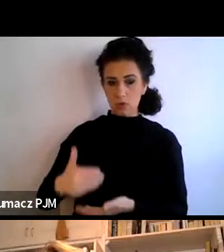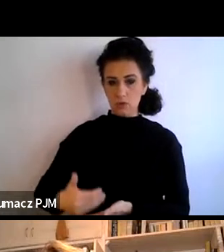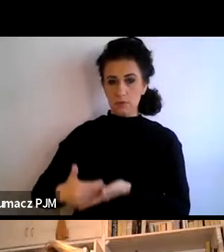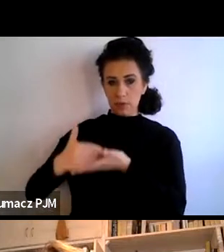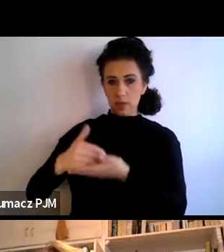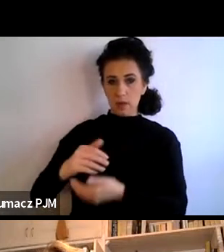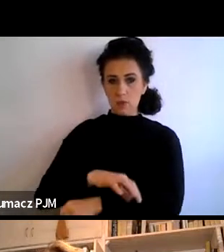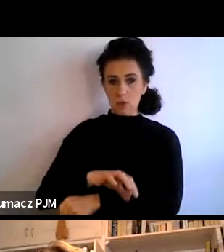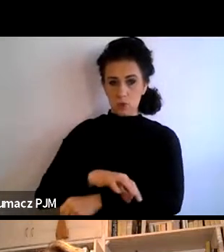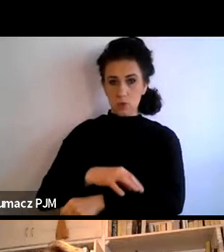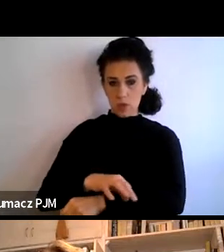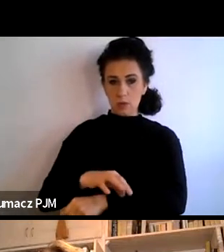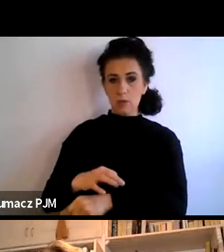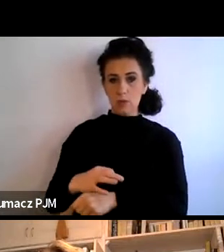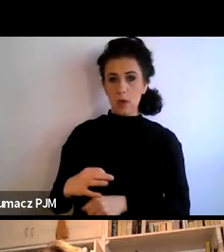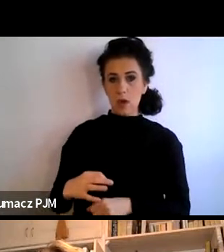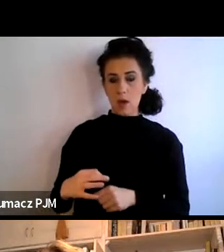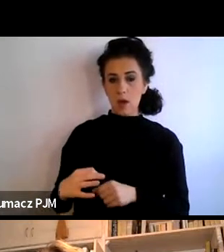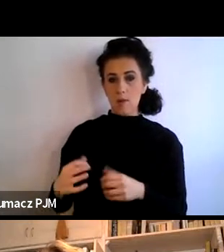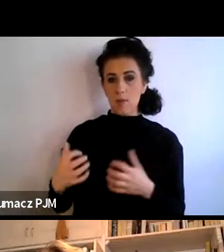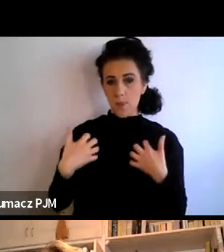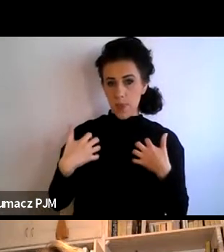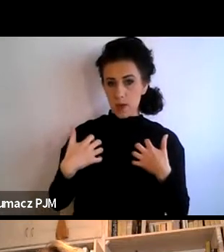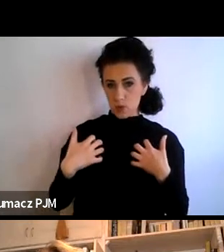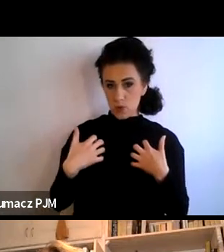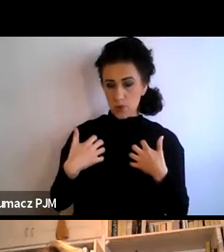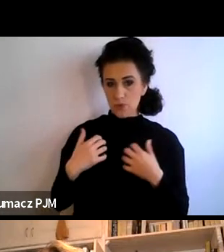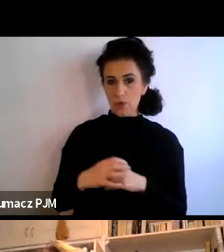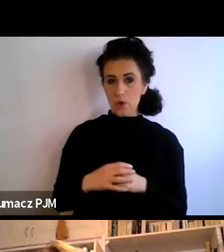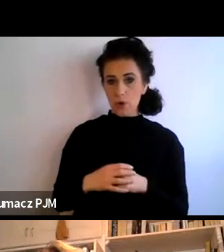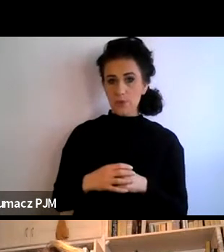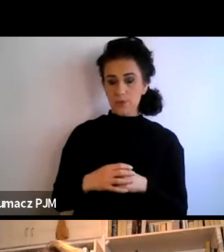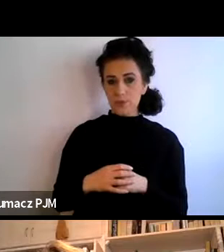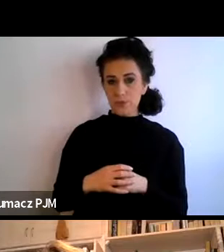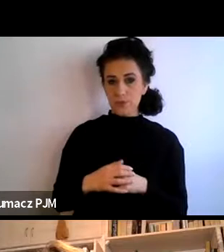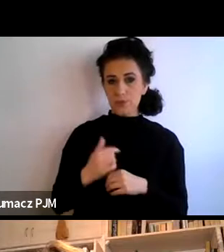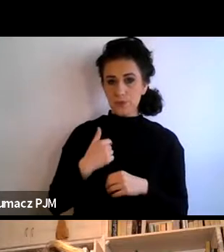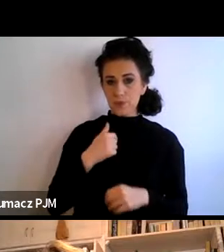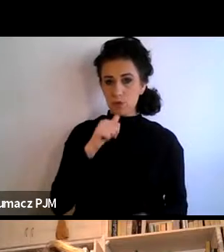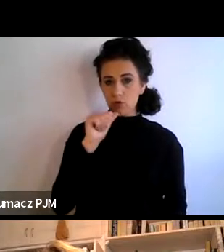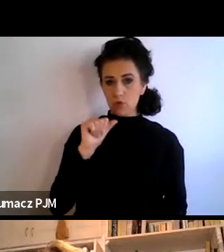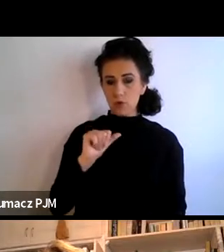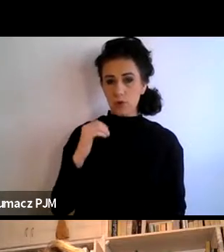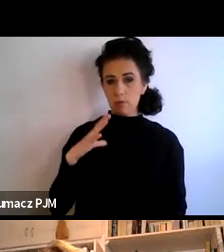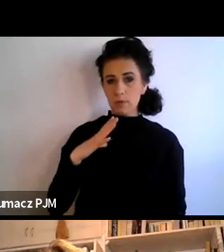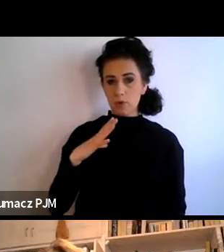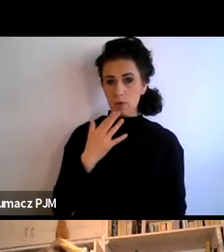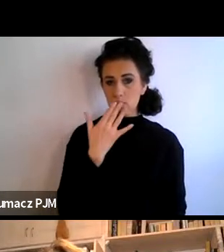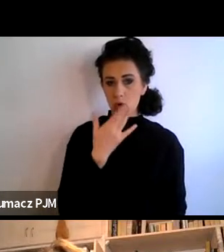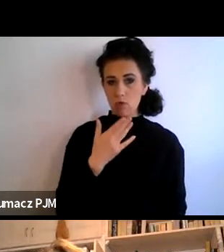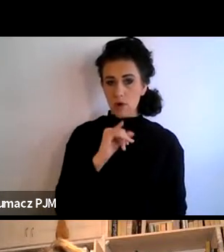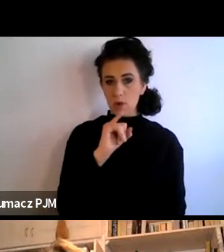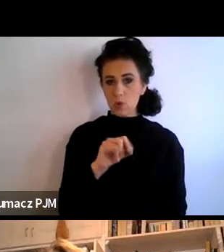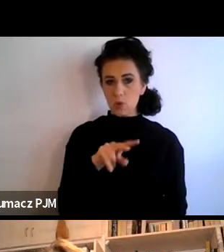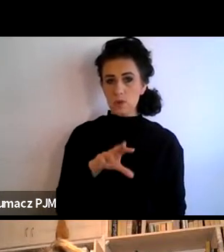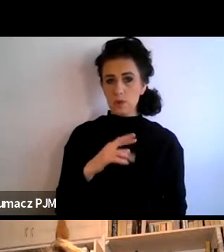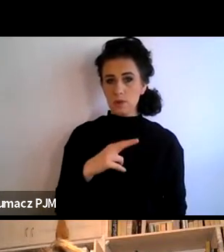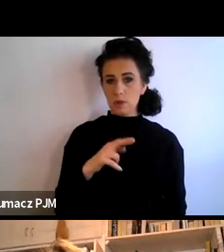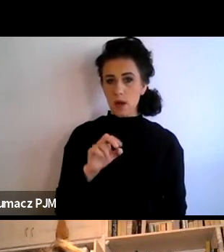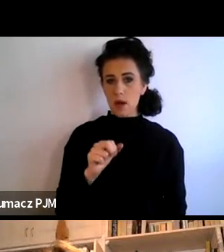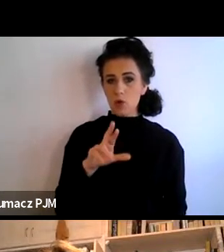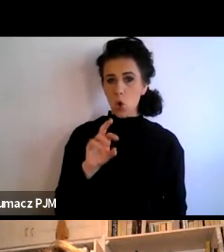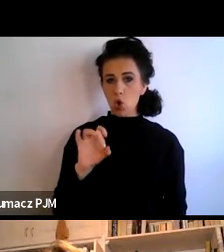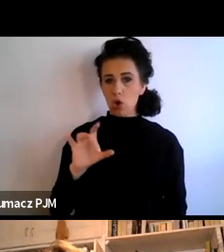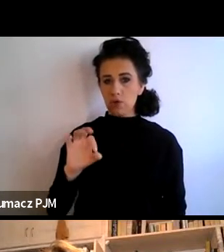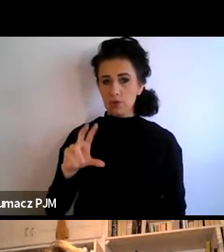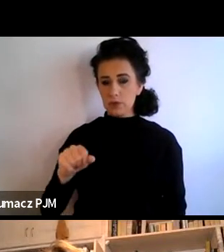studenta po prostu stacjonarnie. No i tak jak już wczoraj mówiła tutaj Justyna Rogowska, my po prostu udostępniamy tutaj przestrzeń